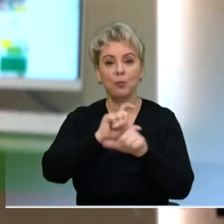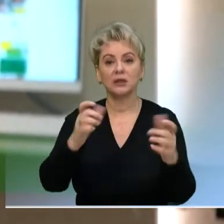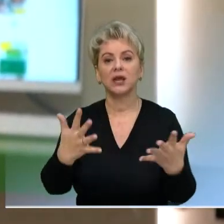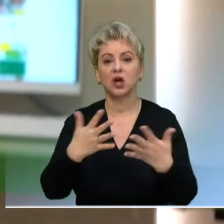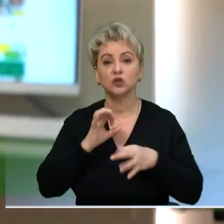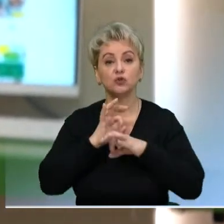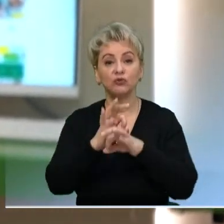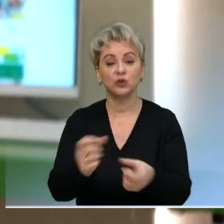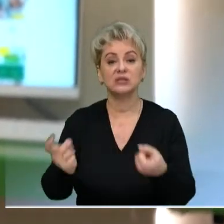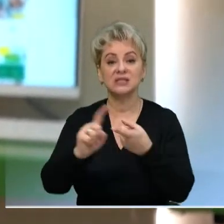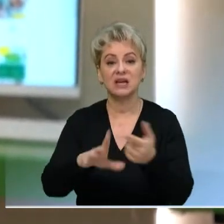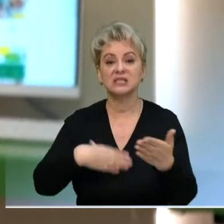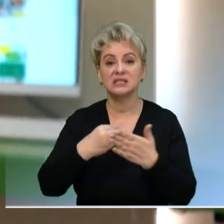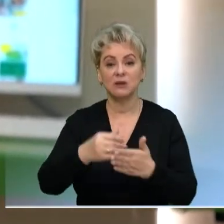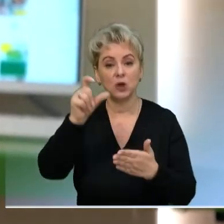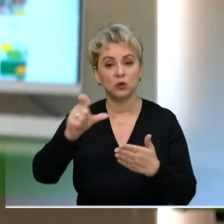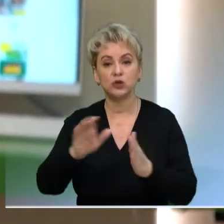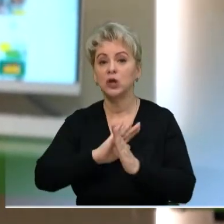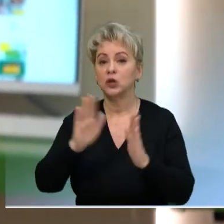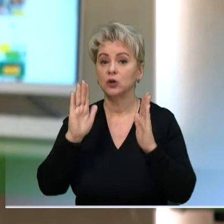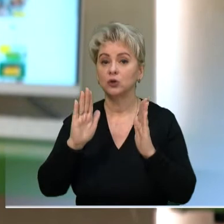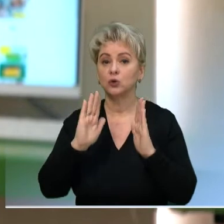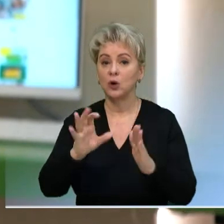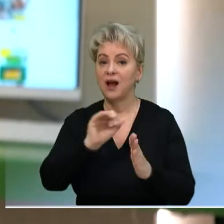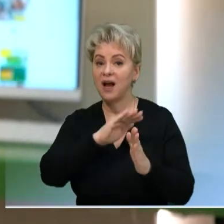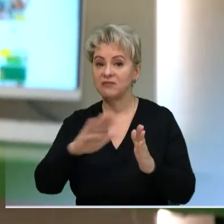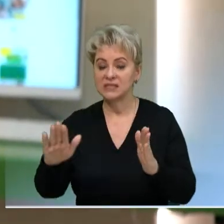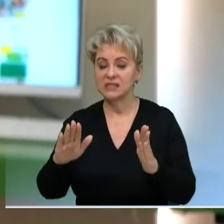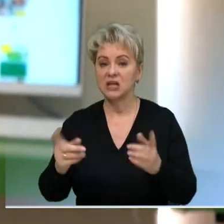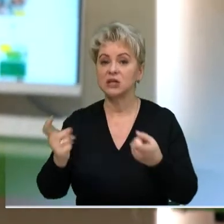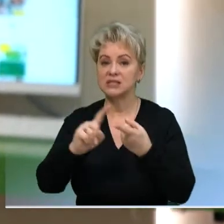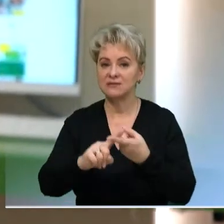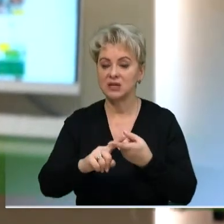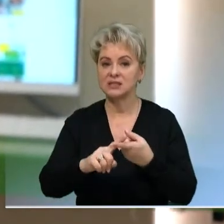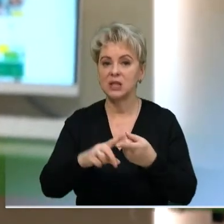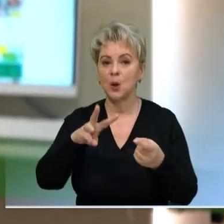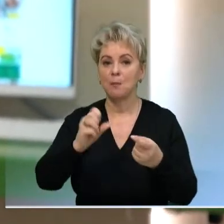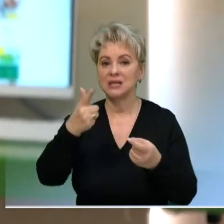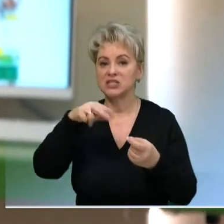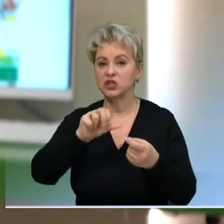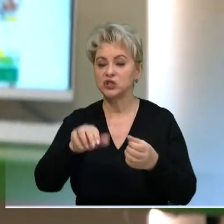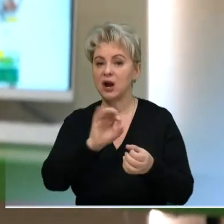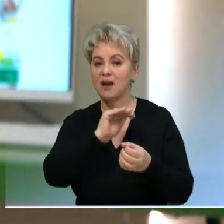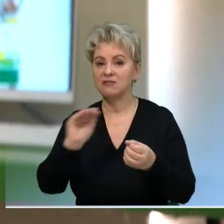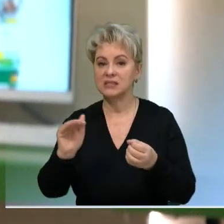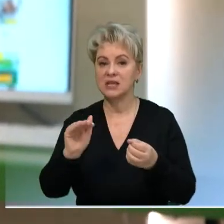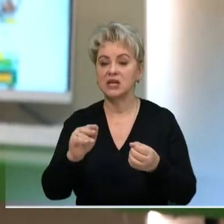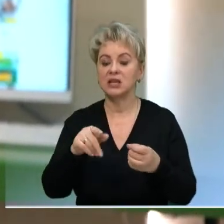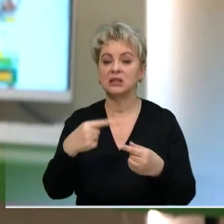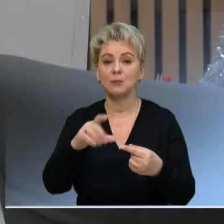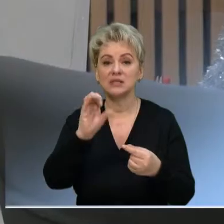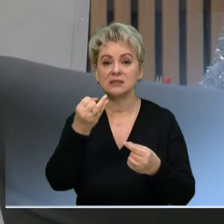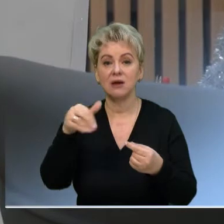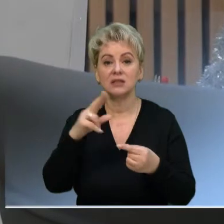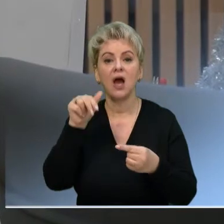конечно же, ведут коммуникации со своими клиентами только в официальных каналах. Это официальные мессенджеры, либо официальные чат-боты. Они